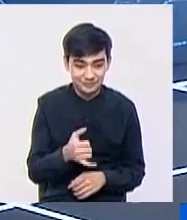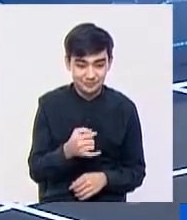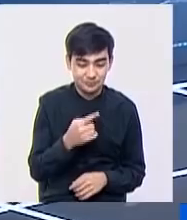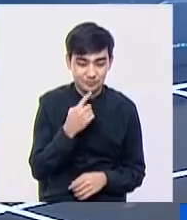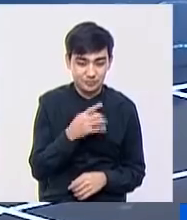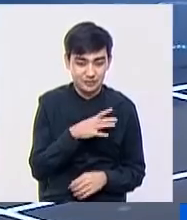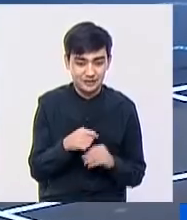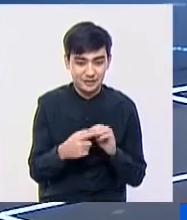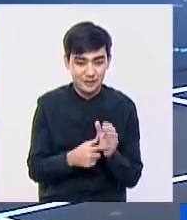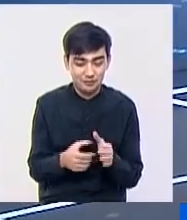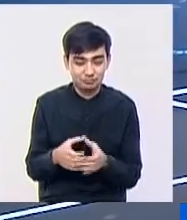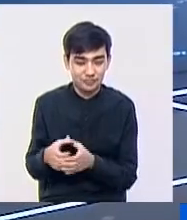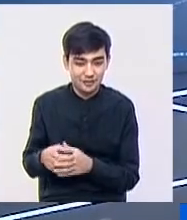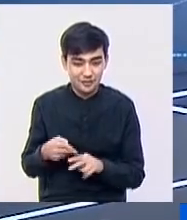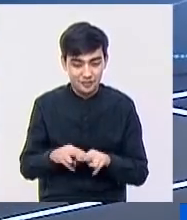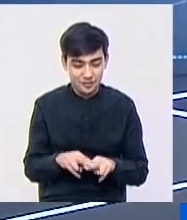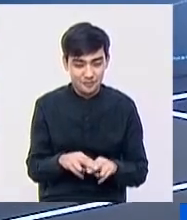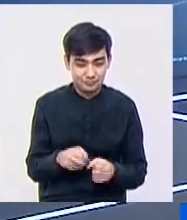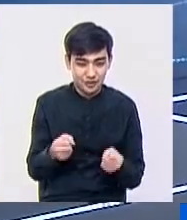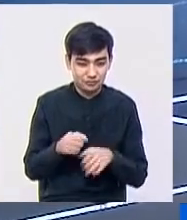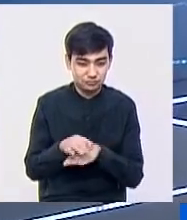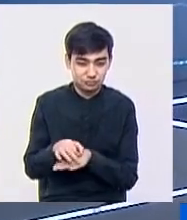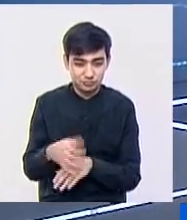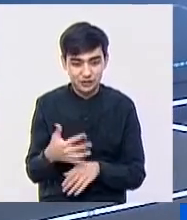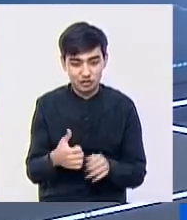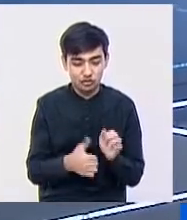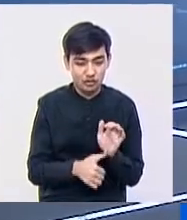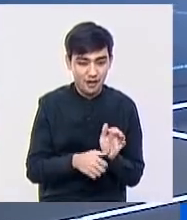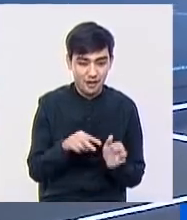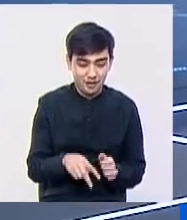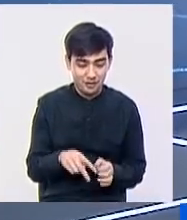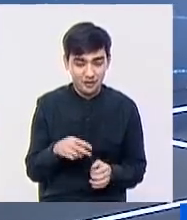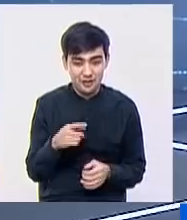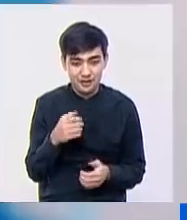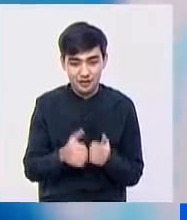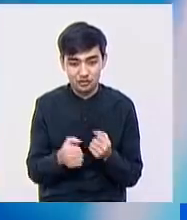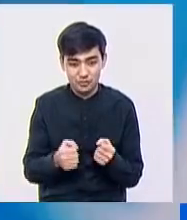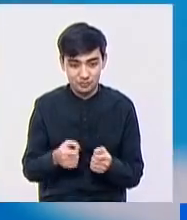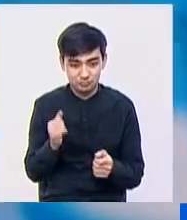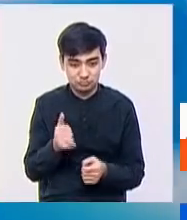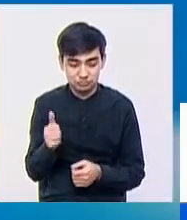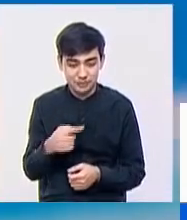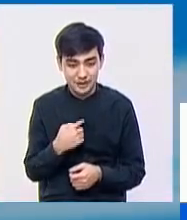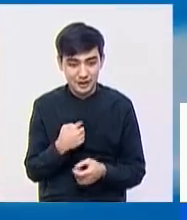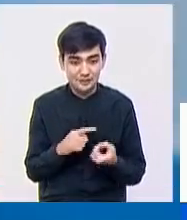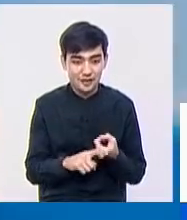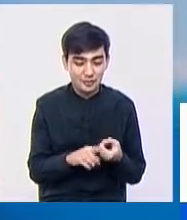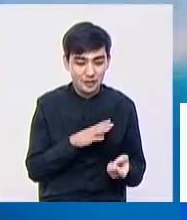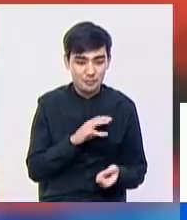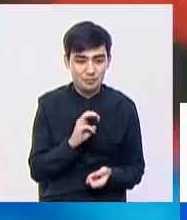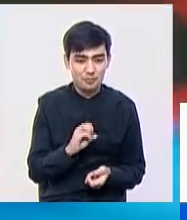наши 17 мобильных бригад. То есть, вы понимаете, это по 50-60 литров ежесуточно на каждую машину. Я связалась с